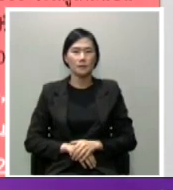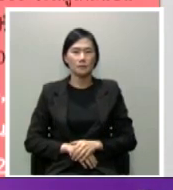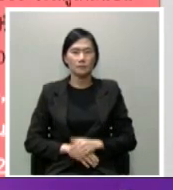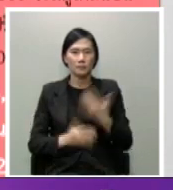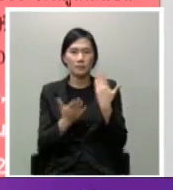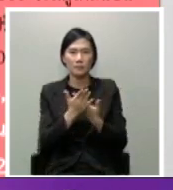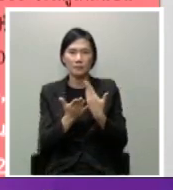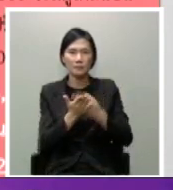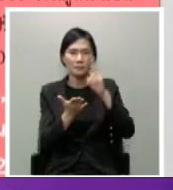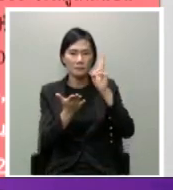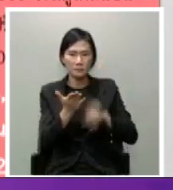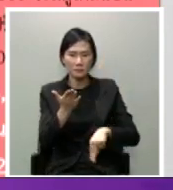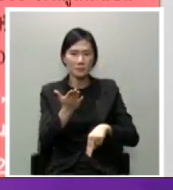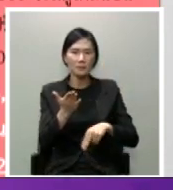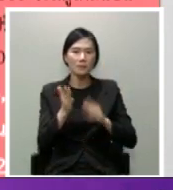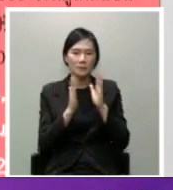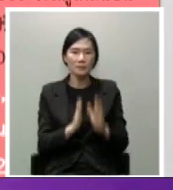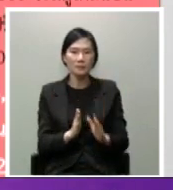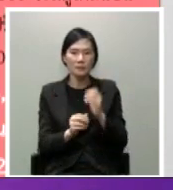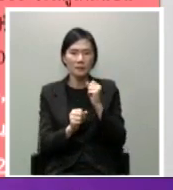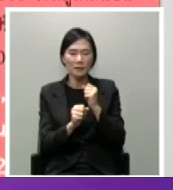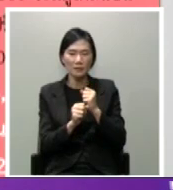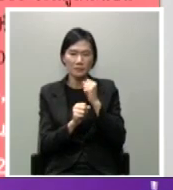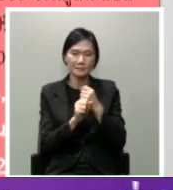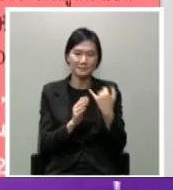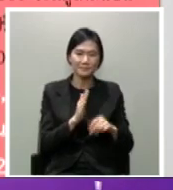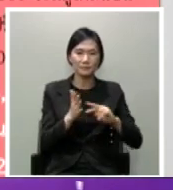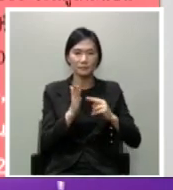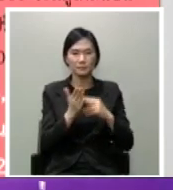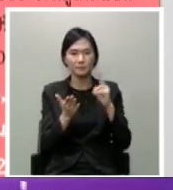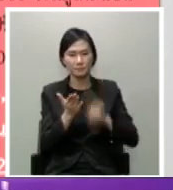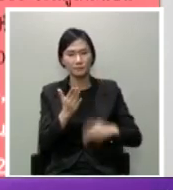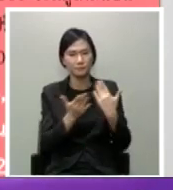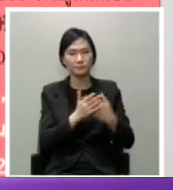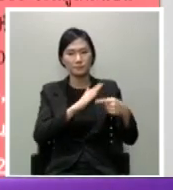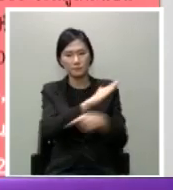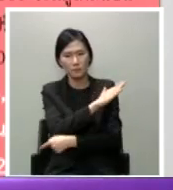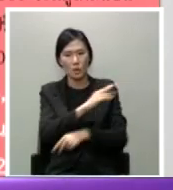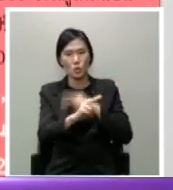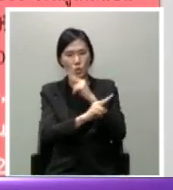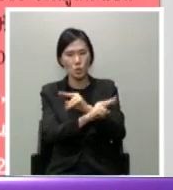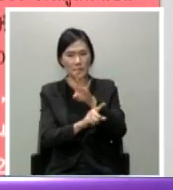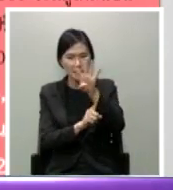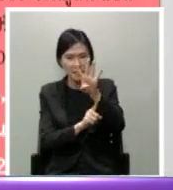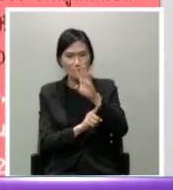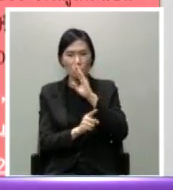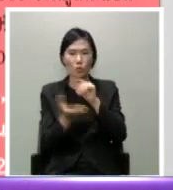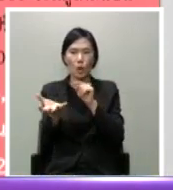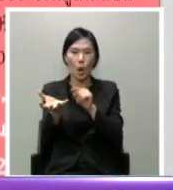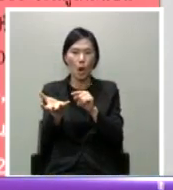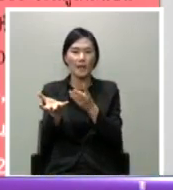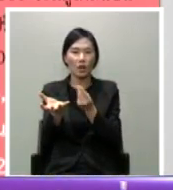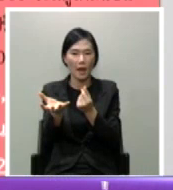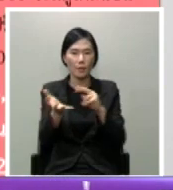รับคนที่ช่อภาษีเนี่ย4เท่าของราค